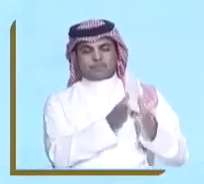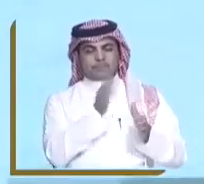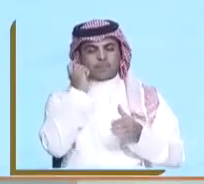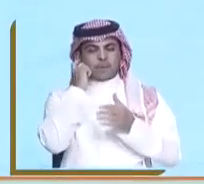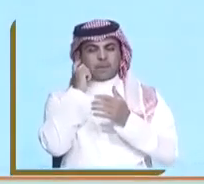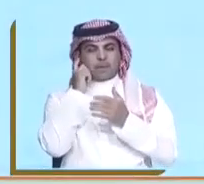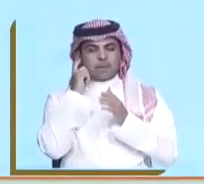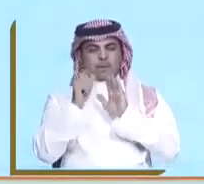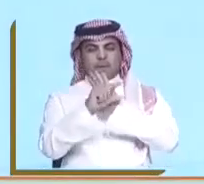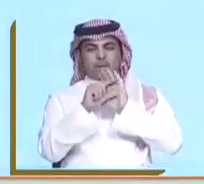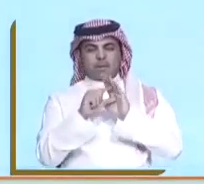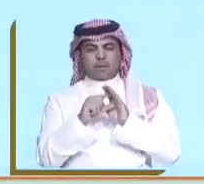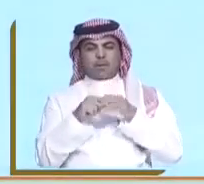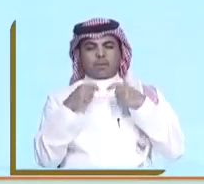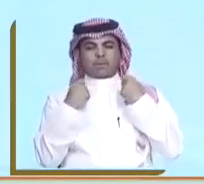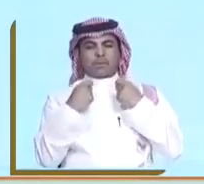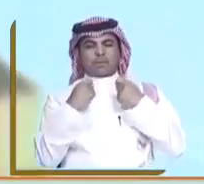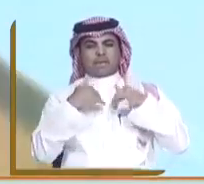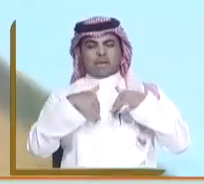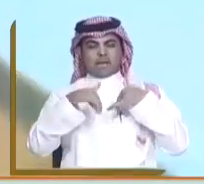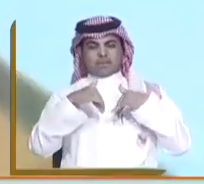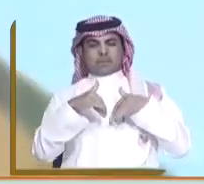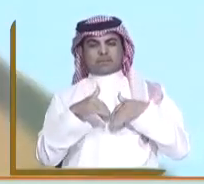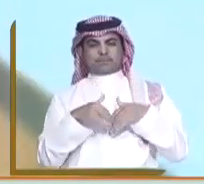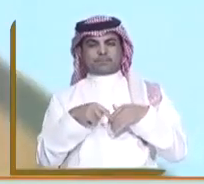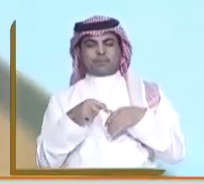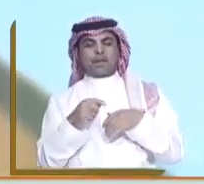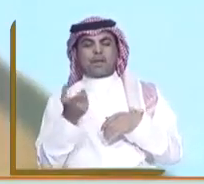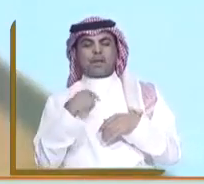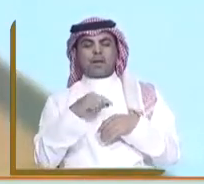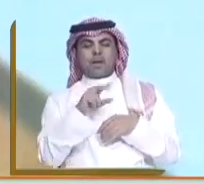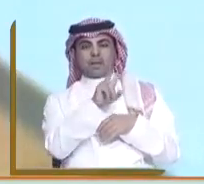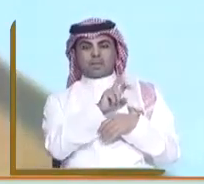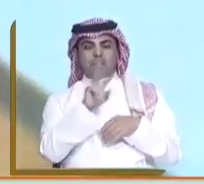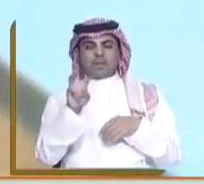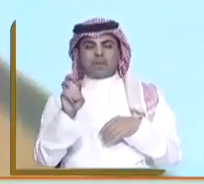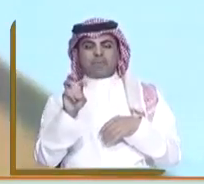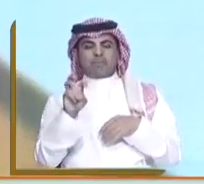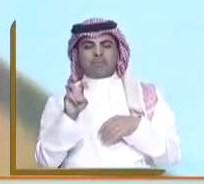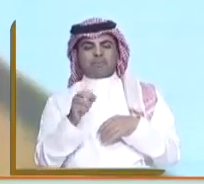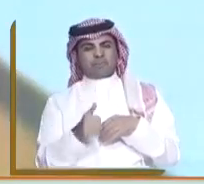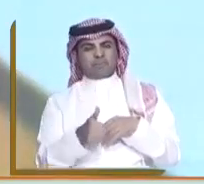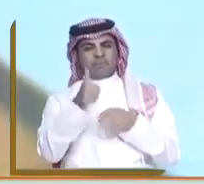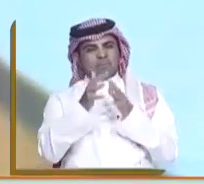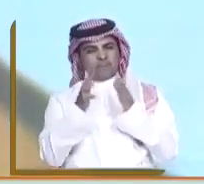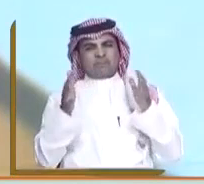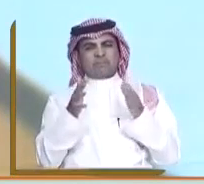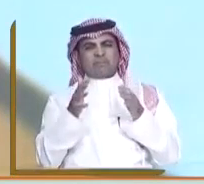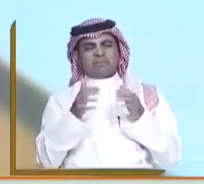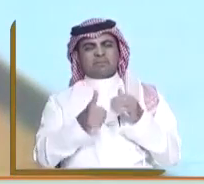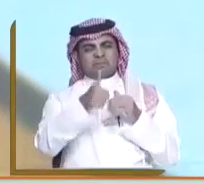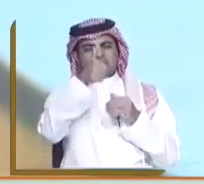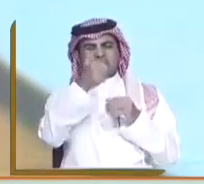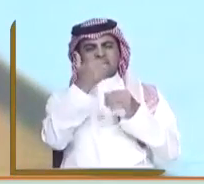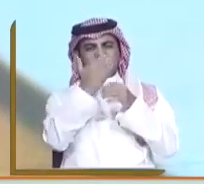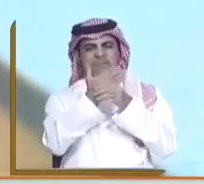وفي كلمته اكد وزير النقل والخدمات الجزئيه المهندس صالح الجاسر ان رؤيه المملكه 2030 انجاز كبير